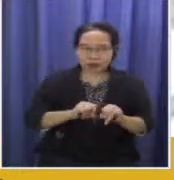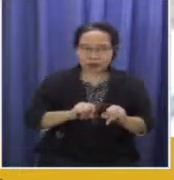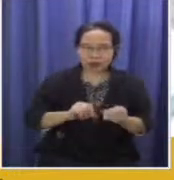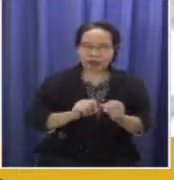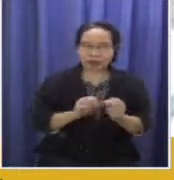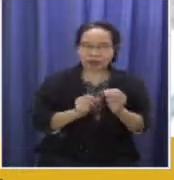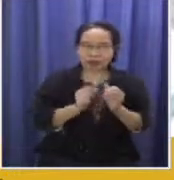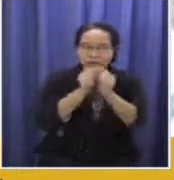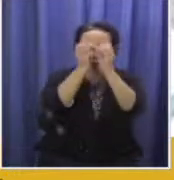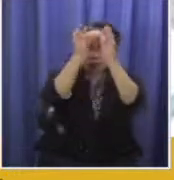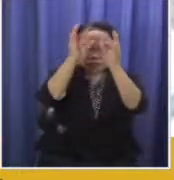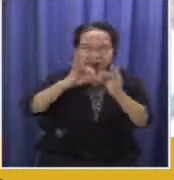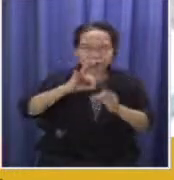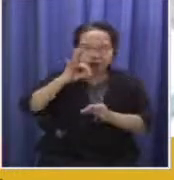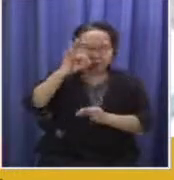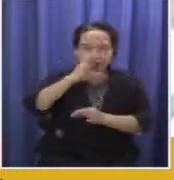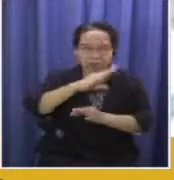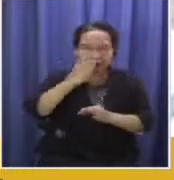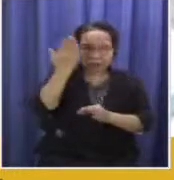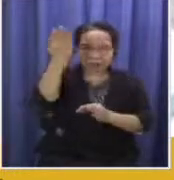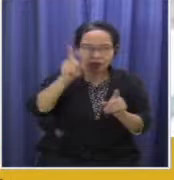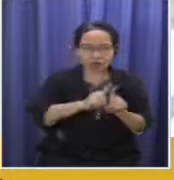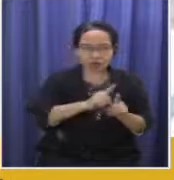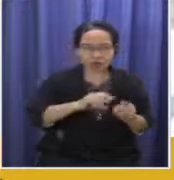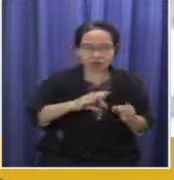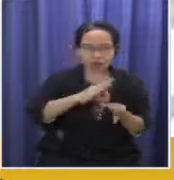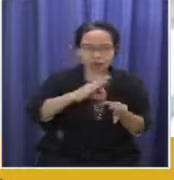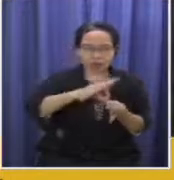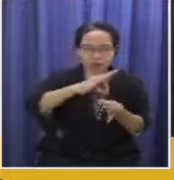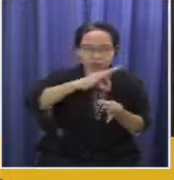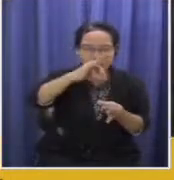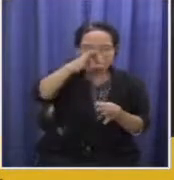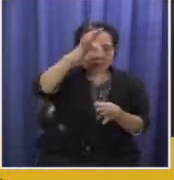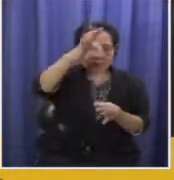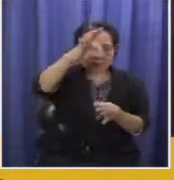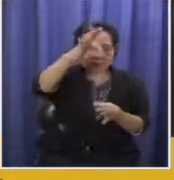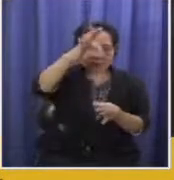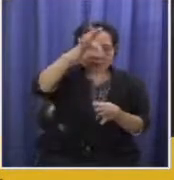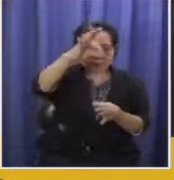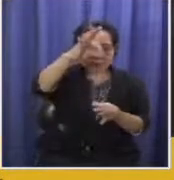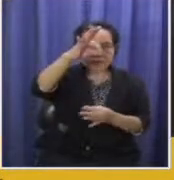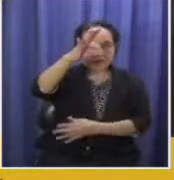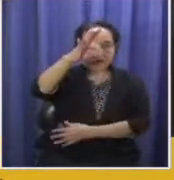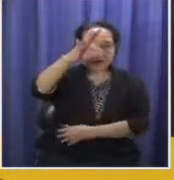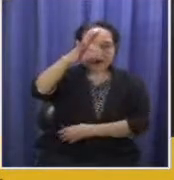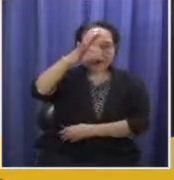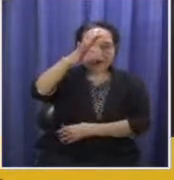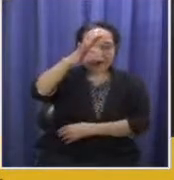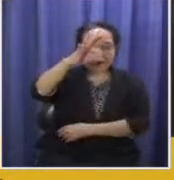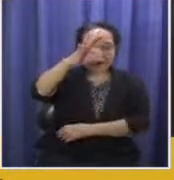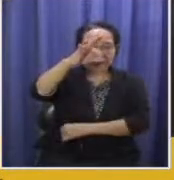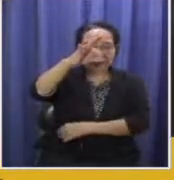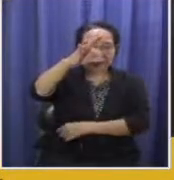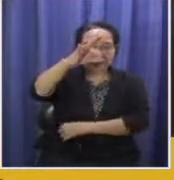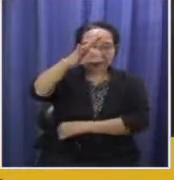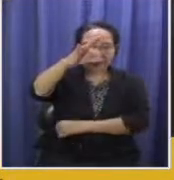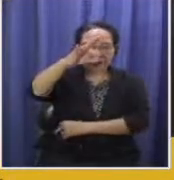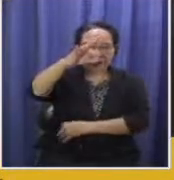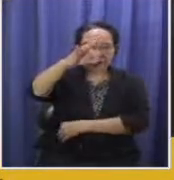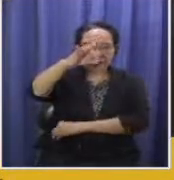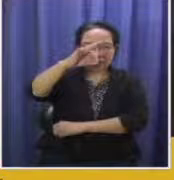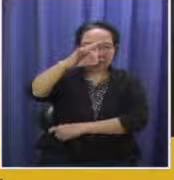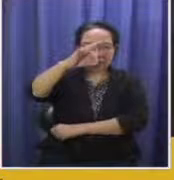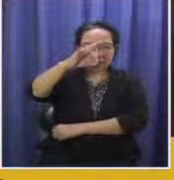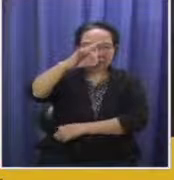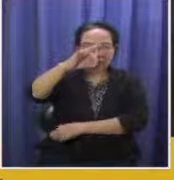Father, which is a spirit, and he is also a spirit. भनेपछि जब पिताले पुत्रलाई जन्माउनु भयो